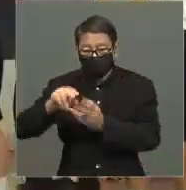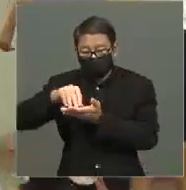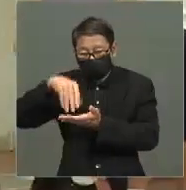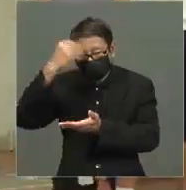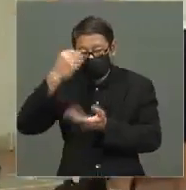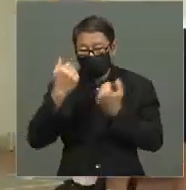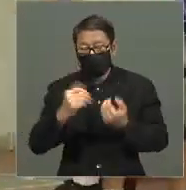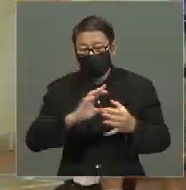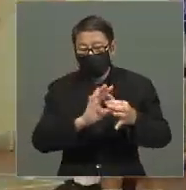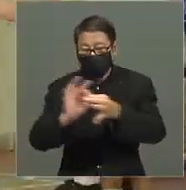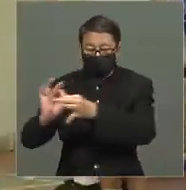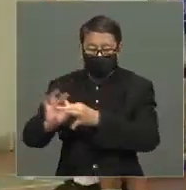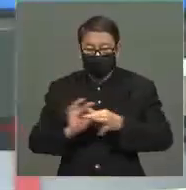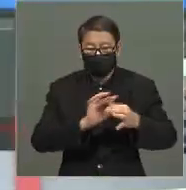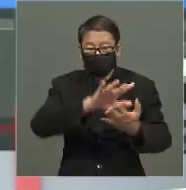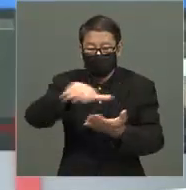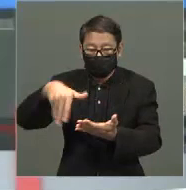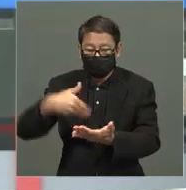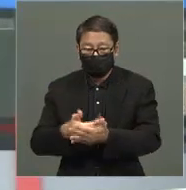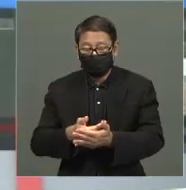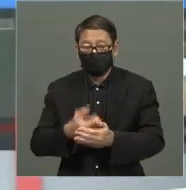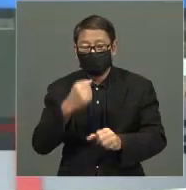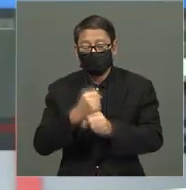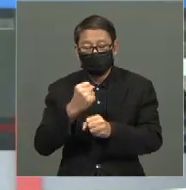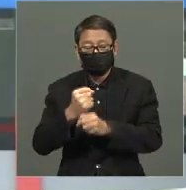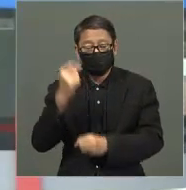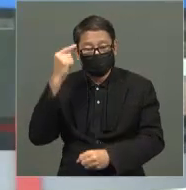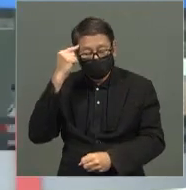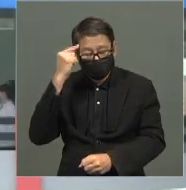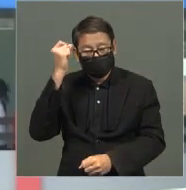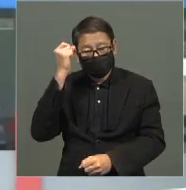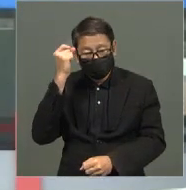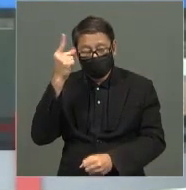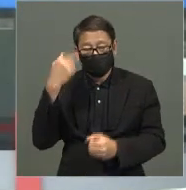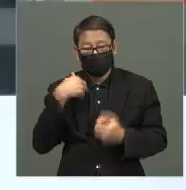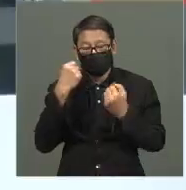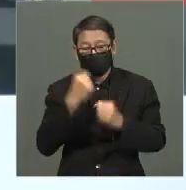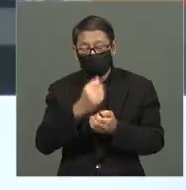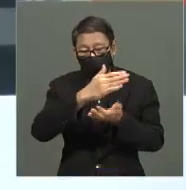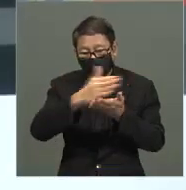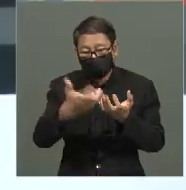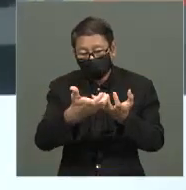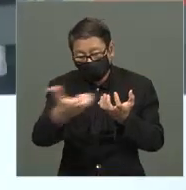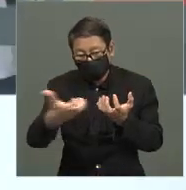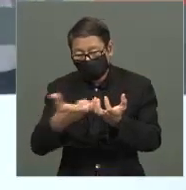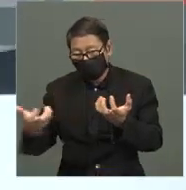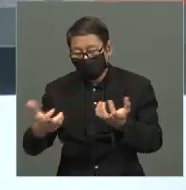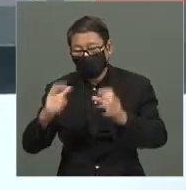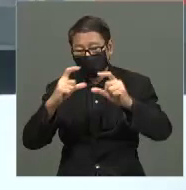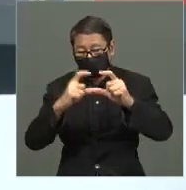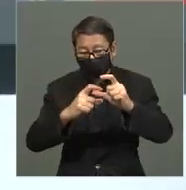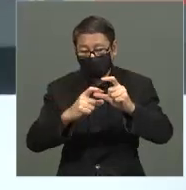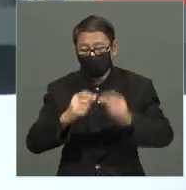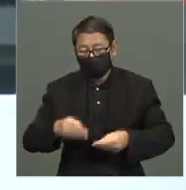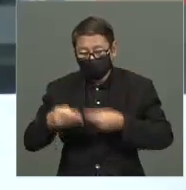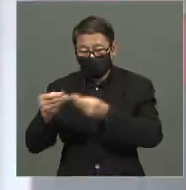การแล้วก็หน่วยงานที่เกี่ยวข้องทั้งหมดในการเร่งสร้างความรู้ความเข้าใจเกี่ยวกับแนวทางการจัดสรรและกระจายวัคซีนไฟเซอ